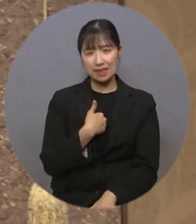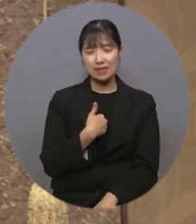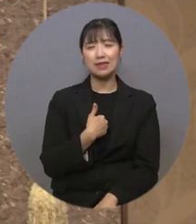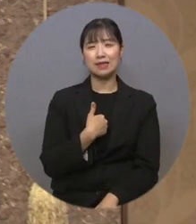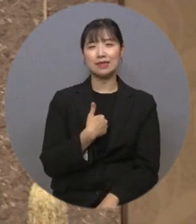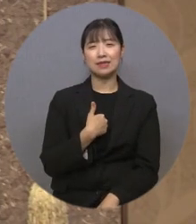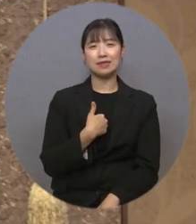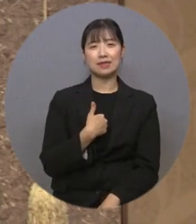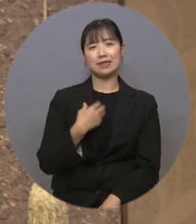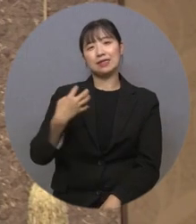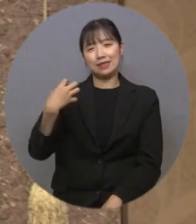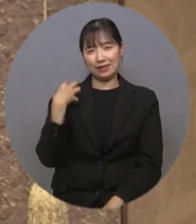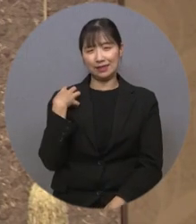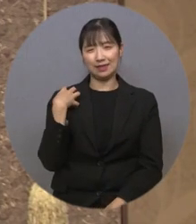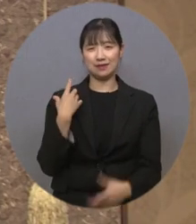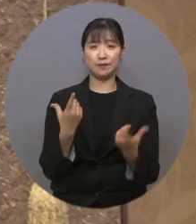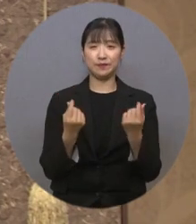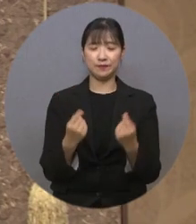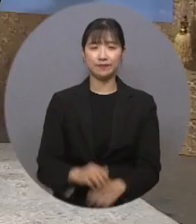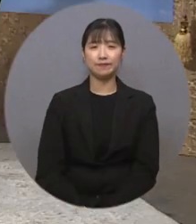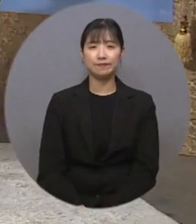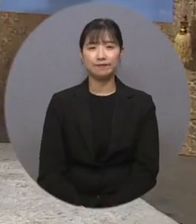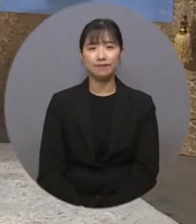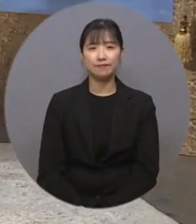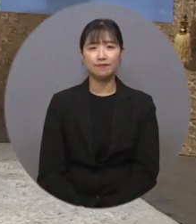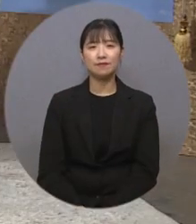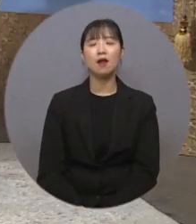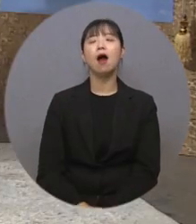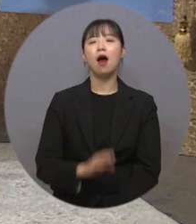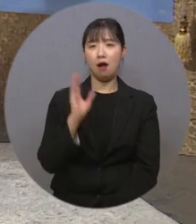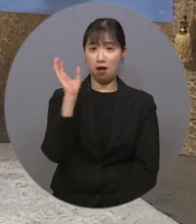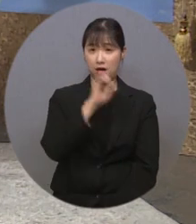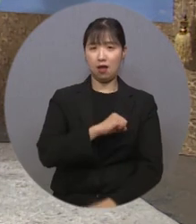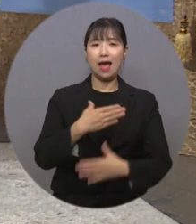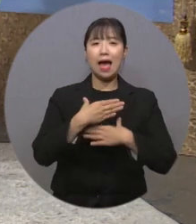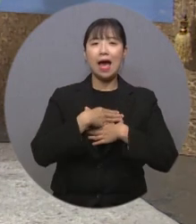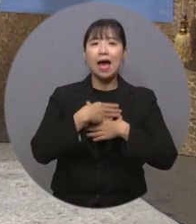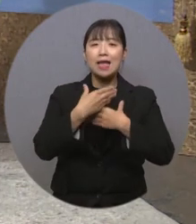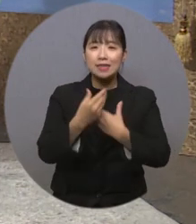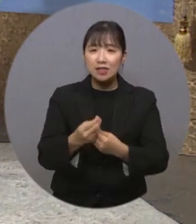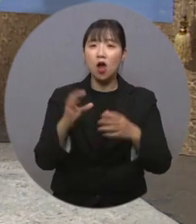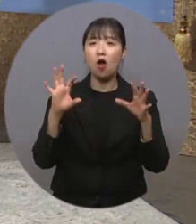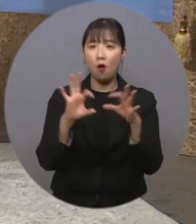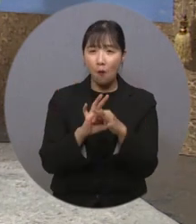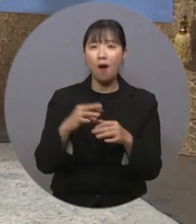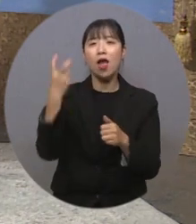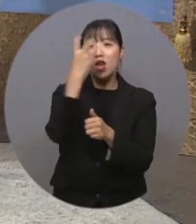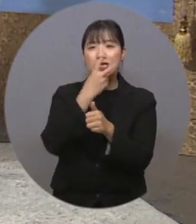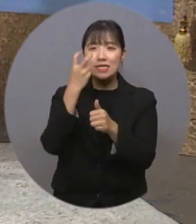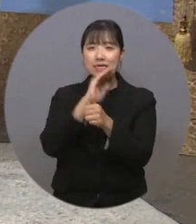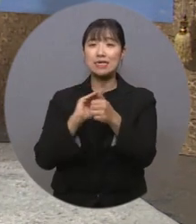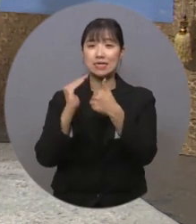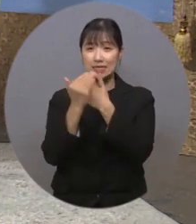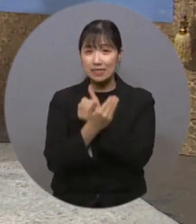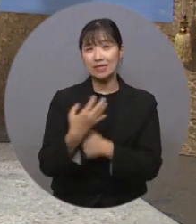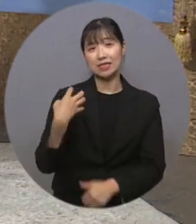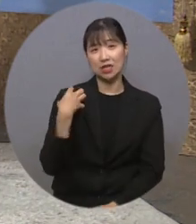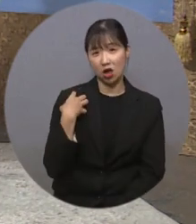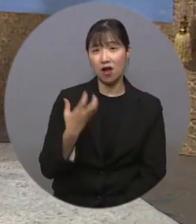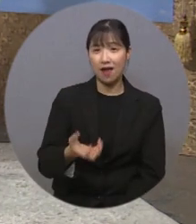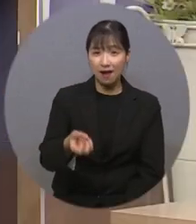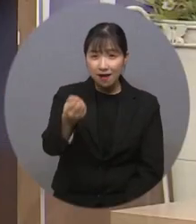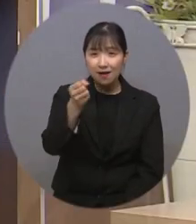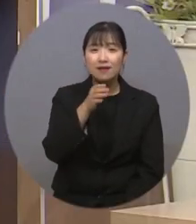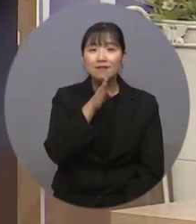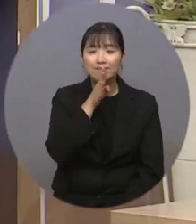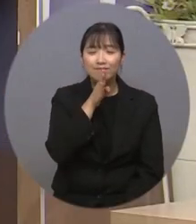있는 의원을 현재 맡고 있는 거죠. 그러니까 이 안전에 대한 정말 지킴이 역할을 하고